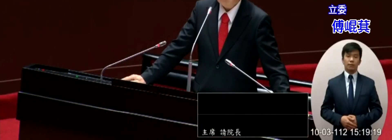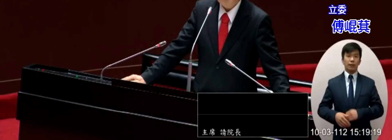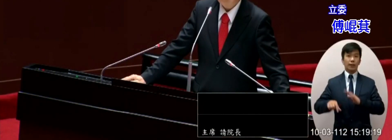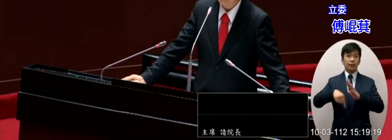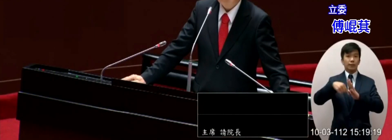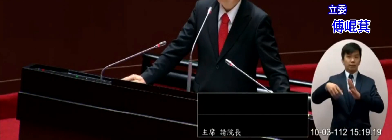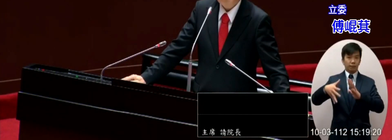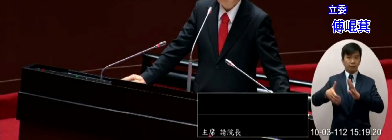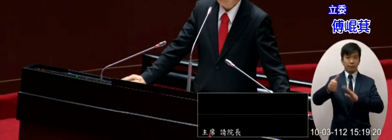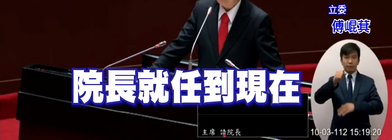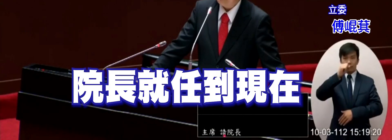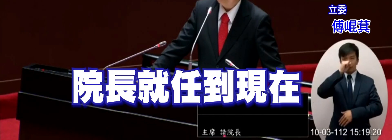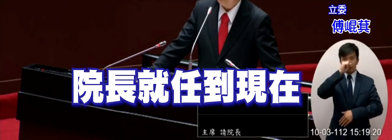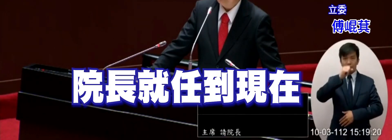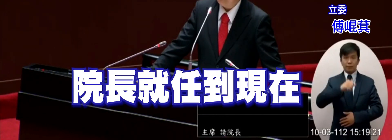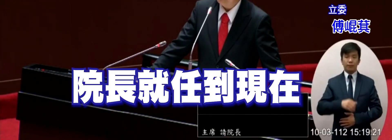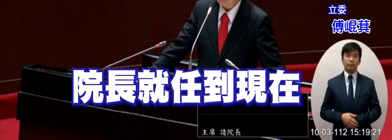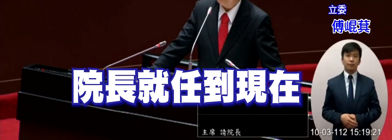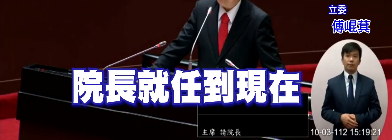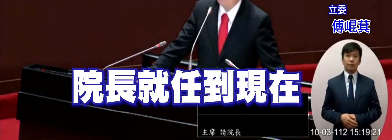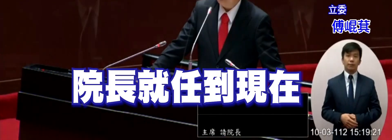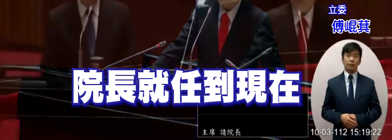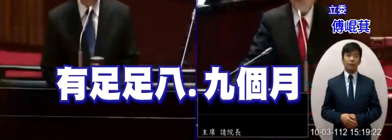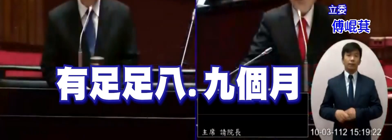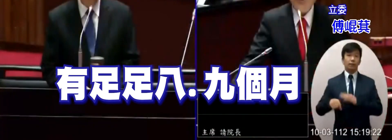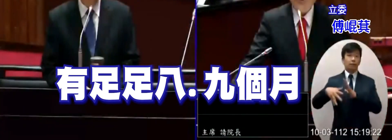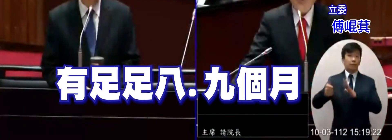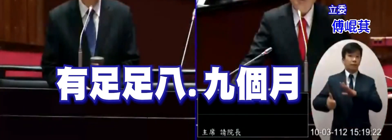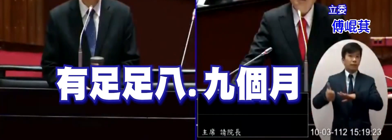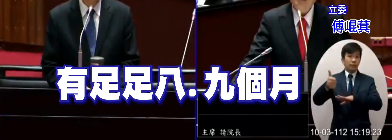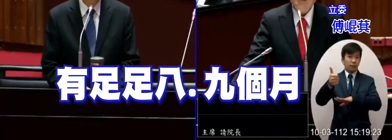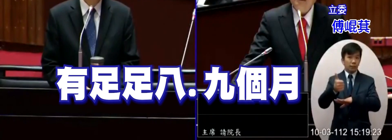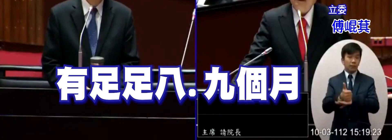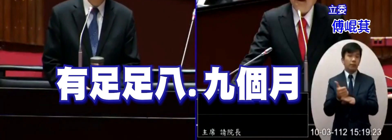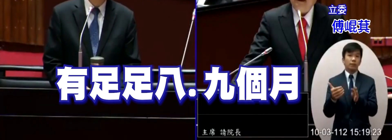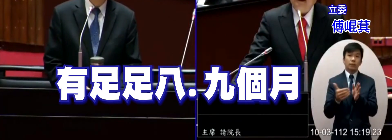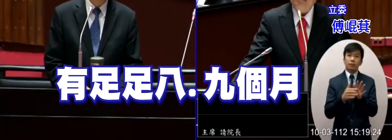院长好，院长就任到现在有足足